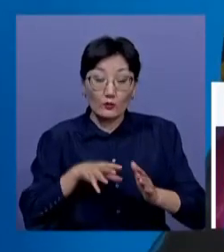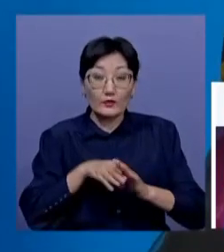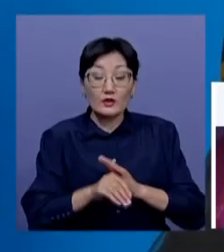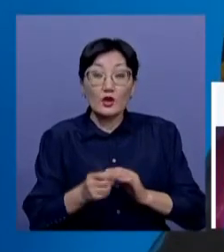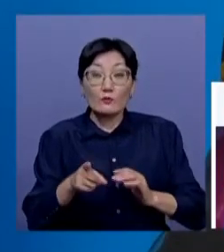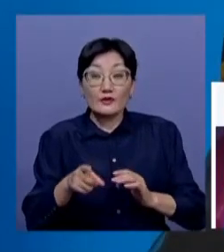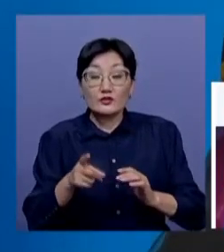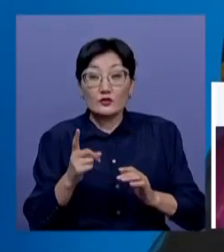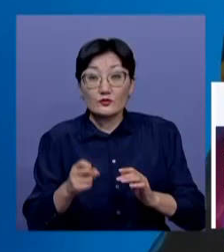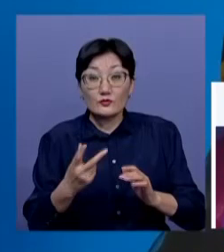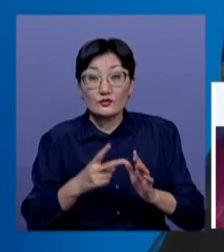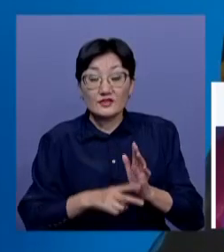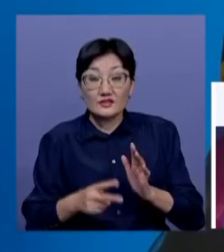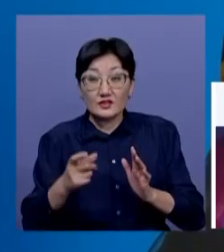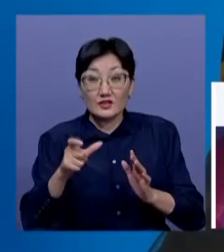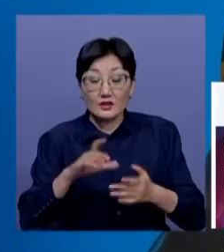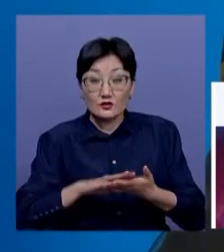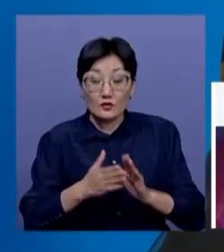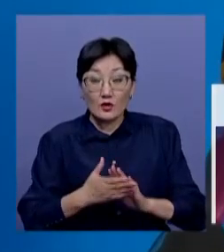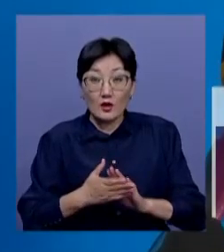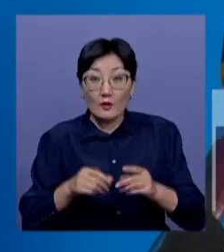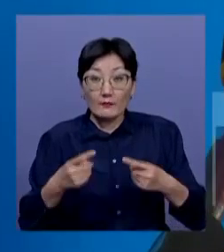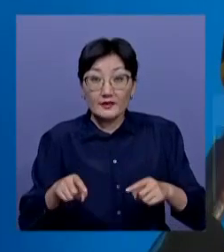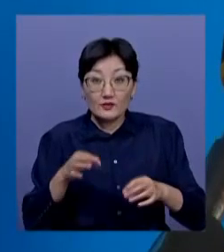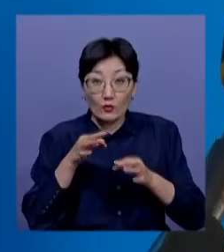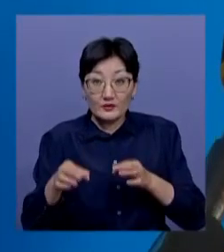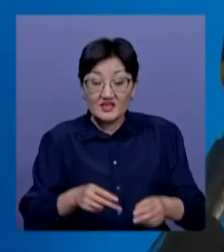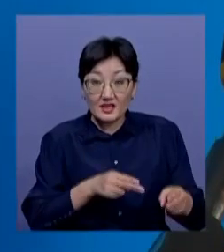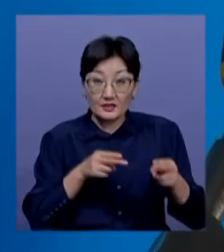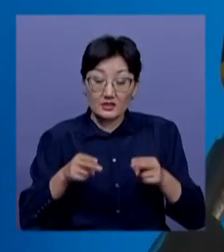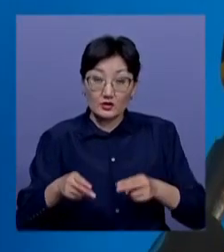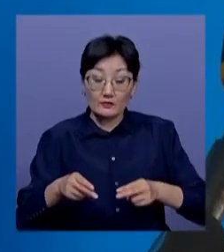ішінде 182 жағдай бұл, яғни